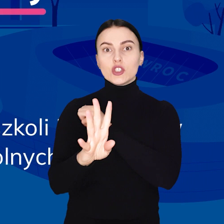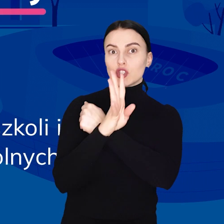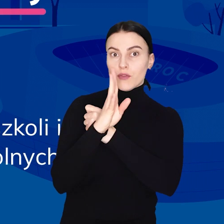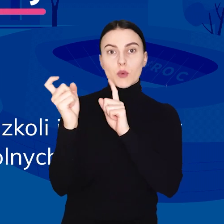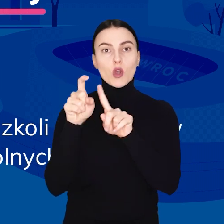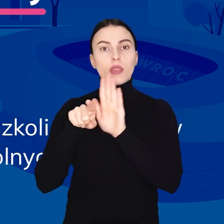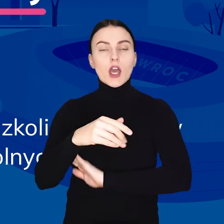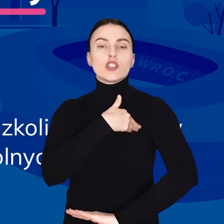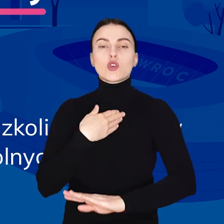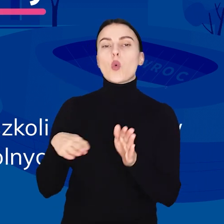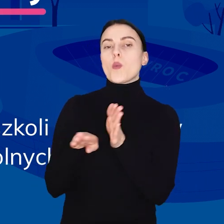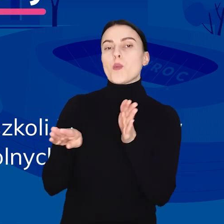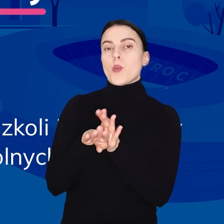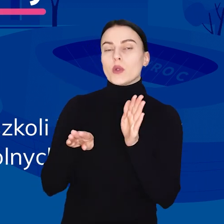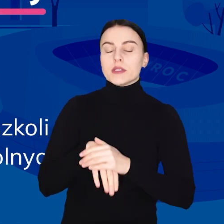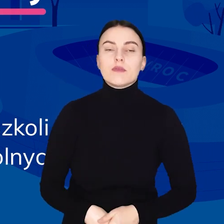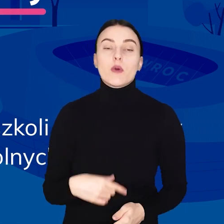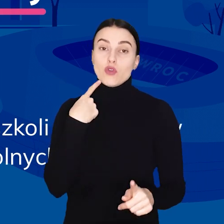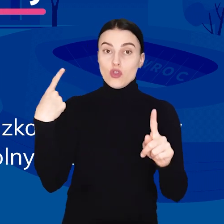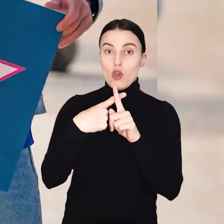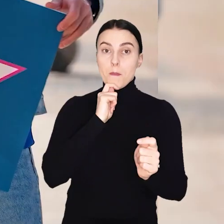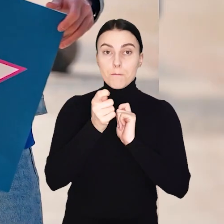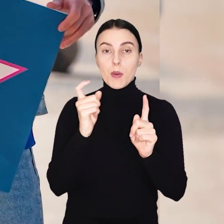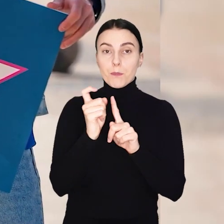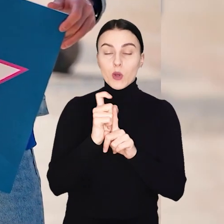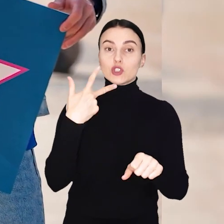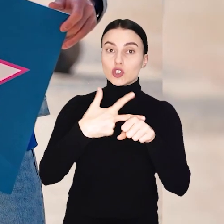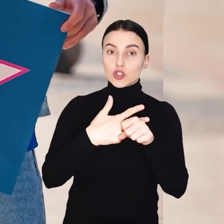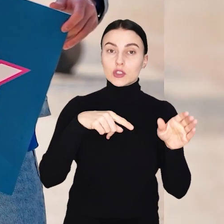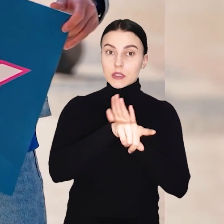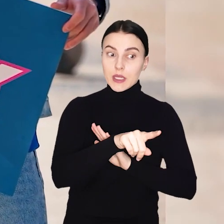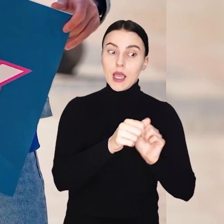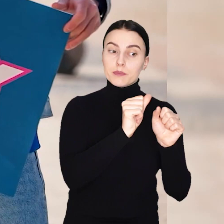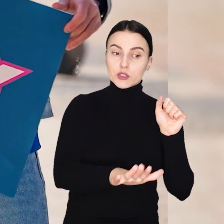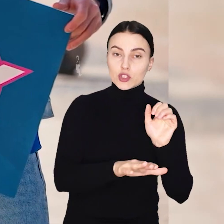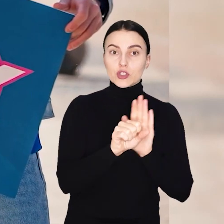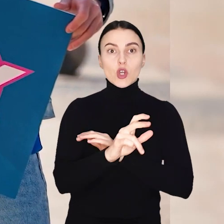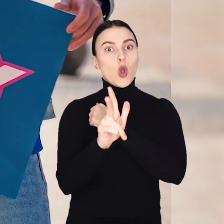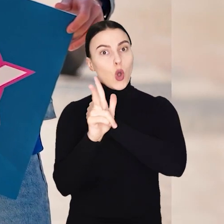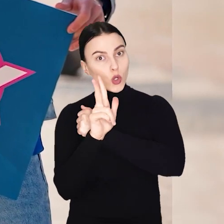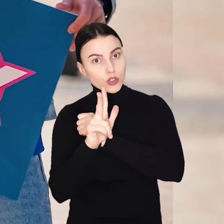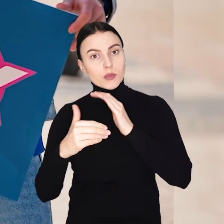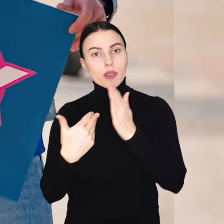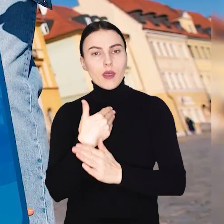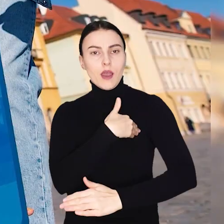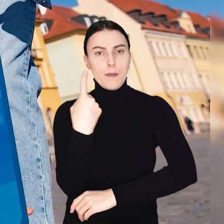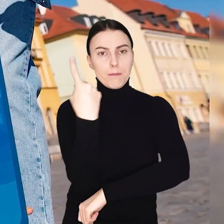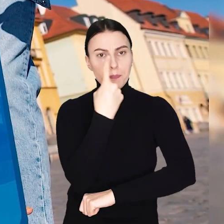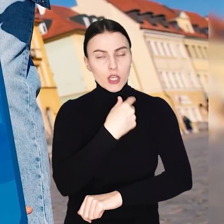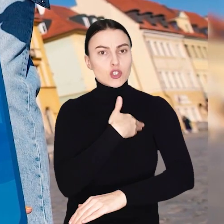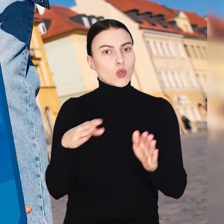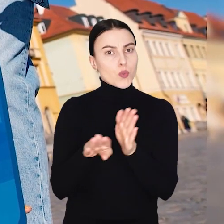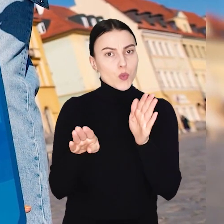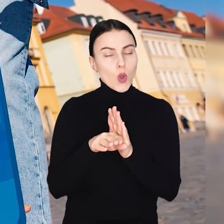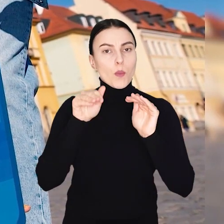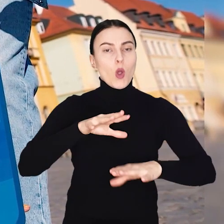oraz 90 punktów do szkół podstawowych. Dodatkowe punkty, 30 w rekrutacji do przedszkoli oraz 80 do klas pierwszych